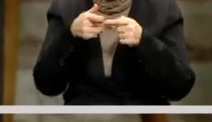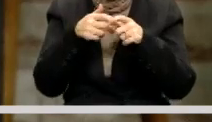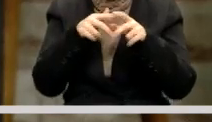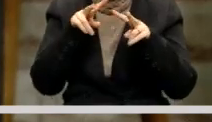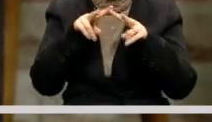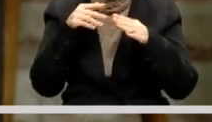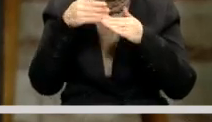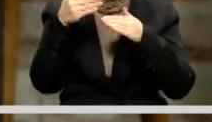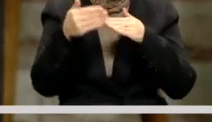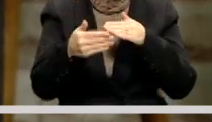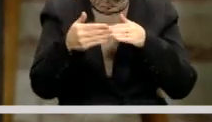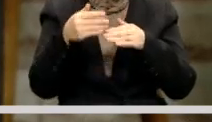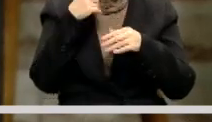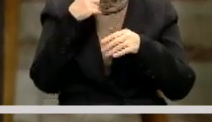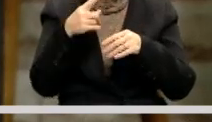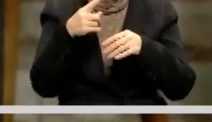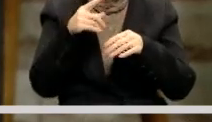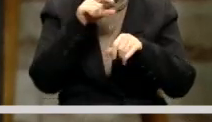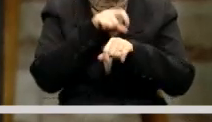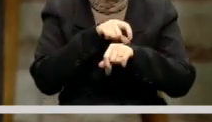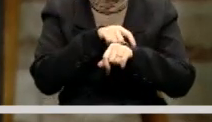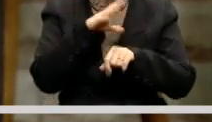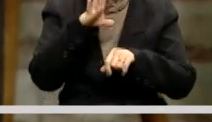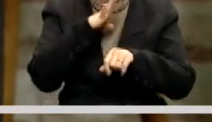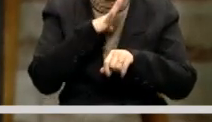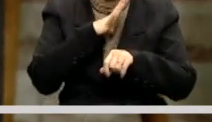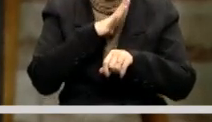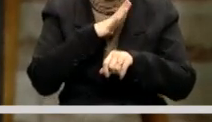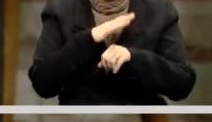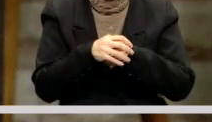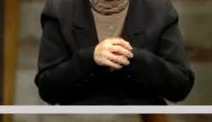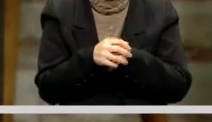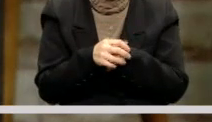dışı döneme spesifik hastalıklar var. Non-REM parasomnileri dediğimiz ya